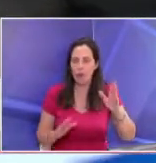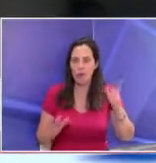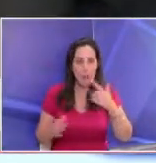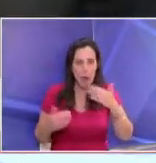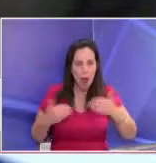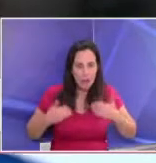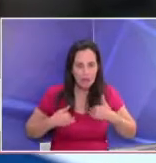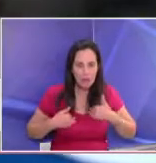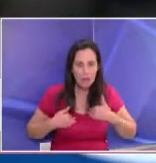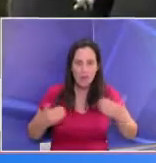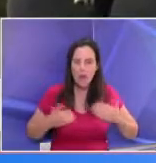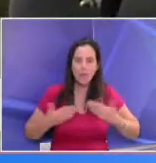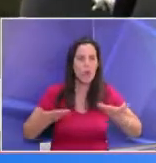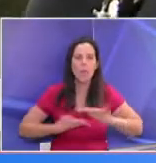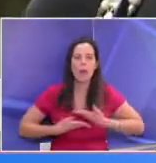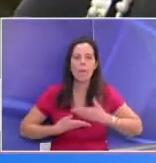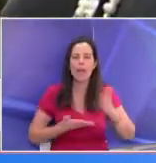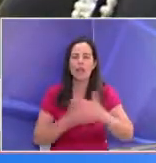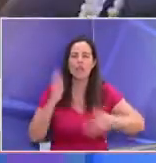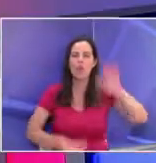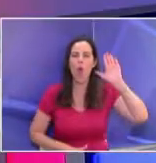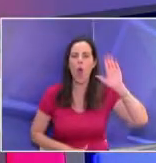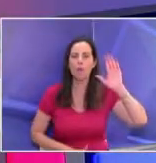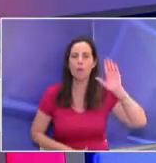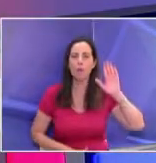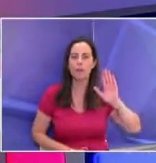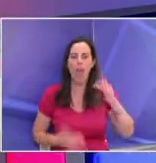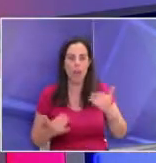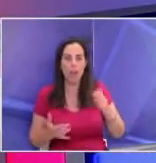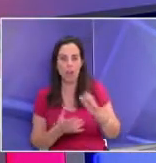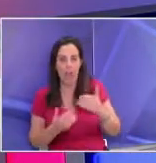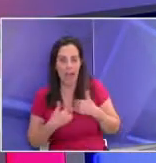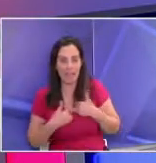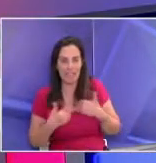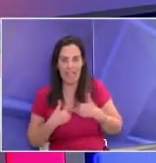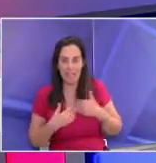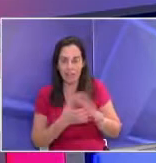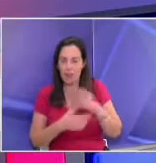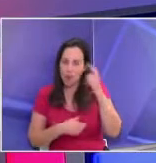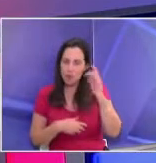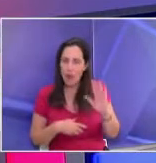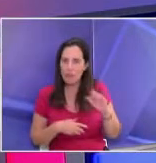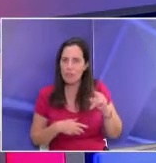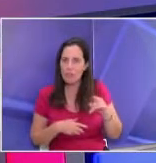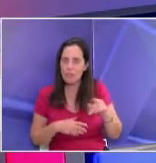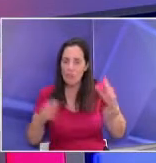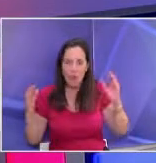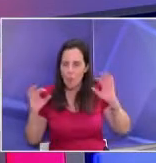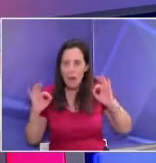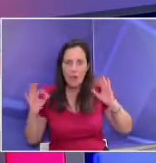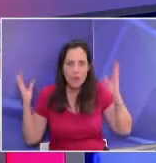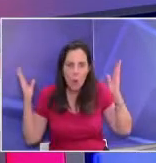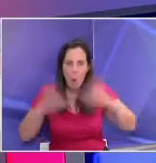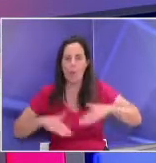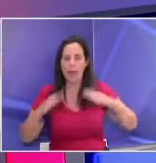אמר, אני לא מקבל את ההכרעה של הרוב. אוקיי. עכשיו חבריי, אני וחבריי חשבנו שזה חורבן